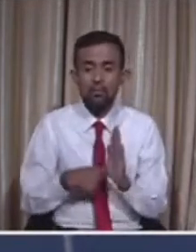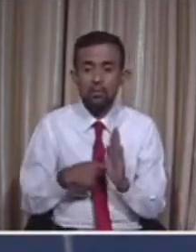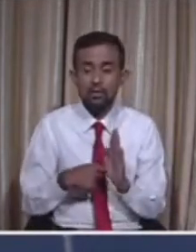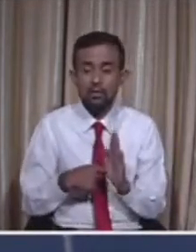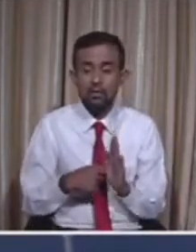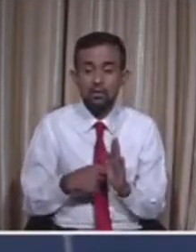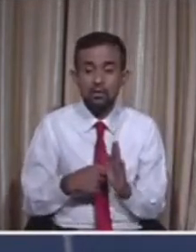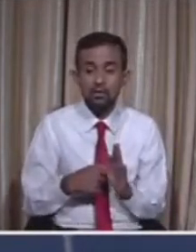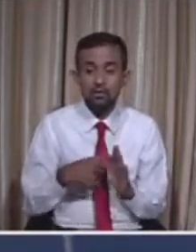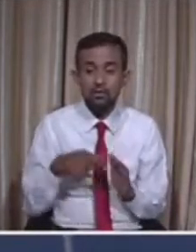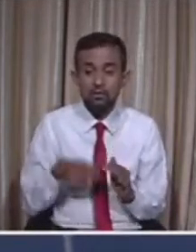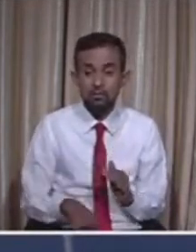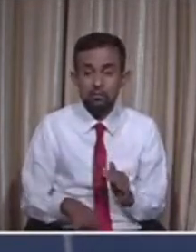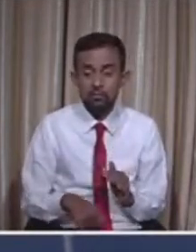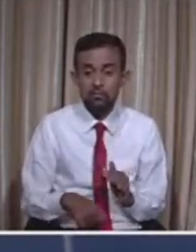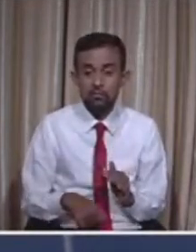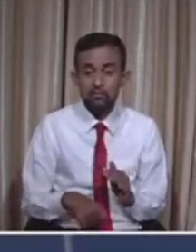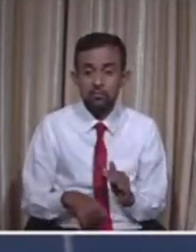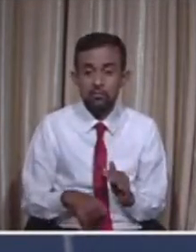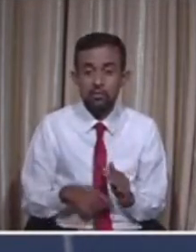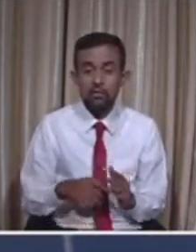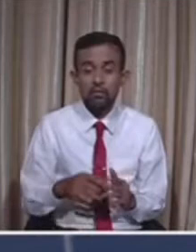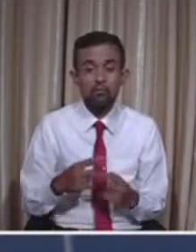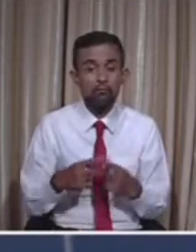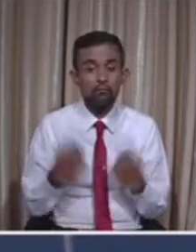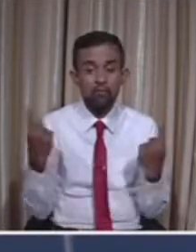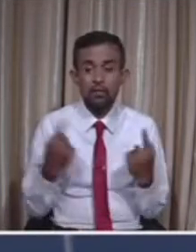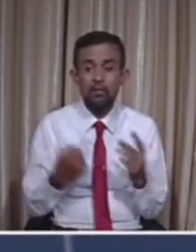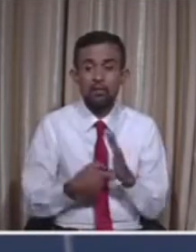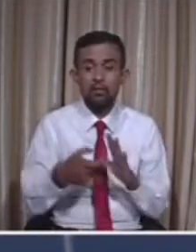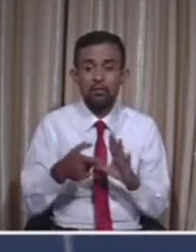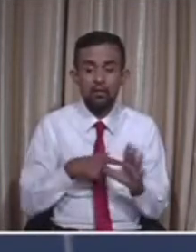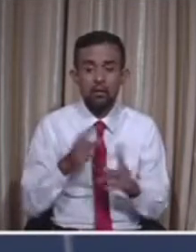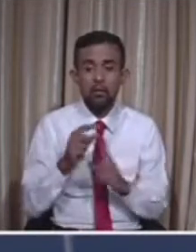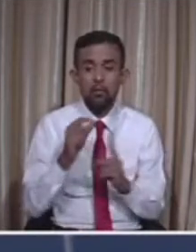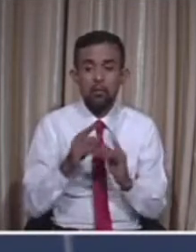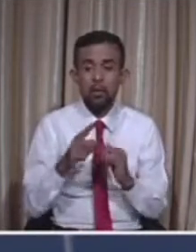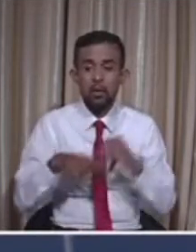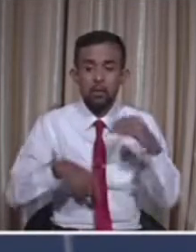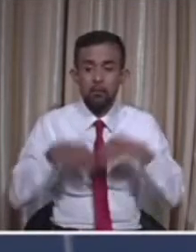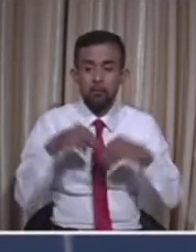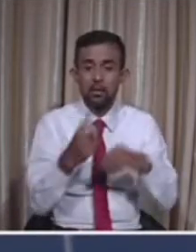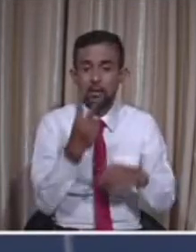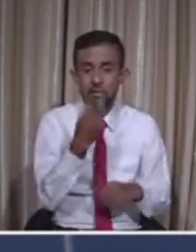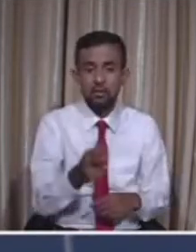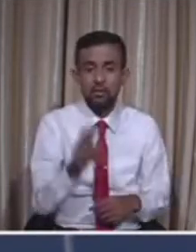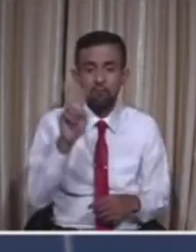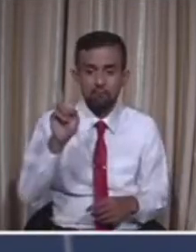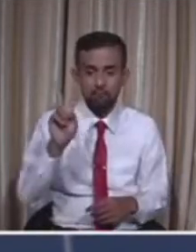vichitrawat bawak nirmanaya karapu parlimentu maha mathiwaryayak 2020